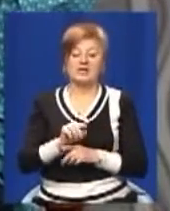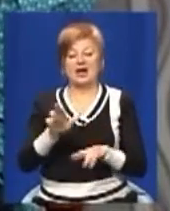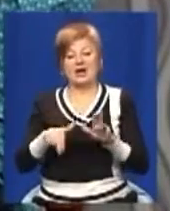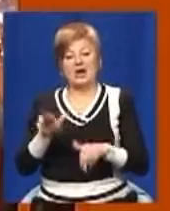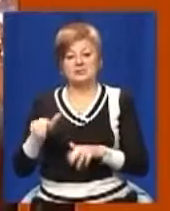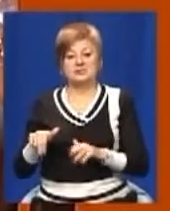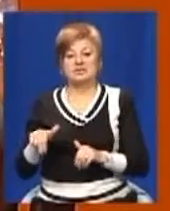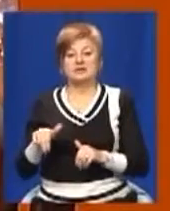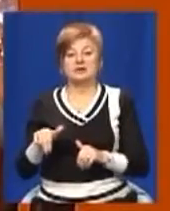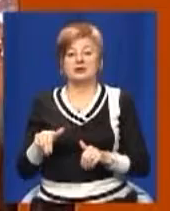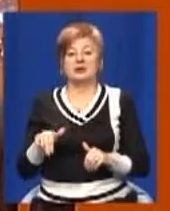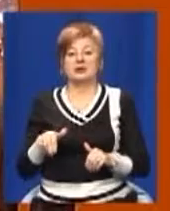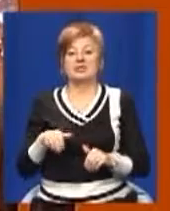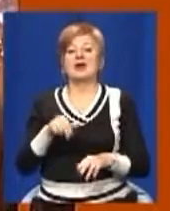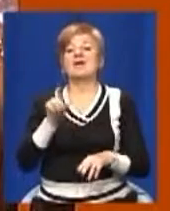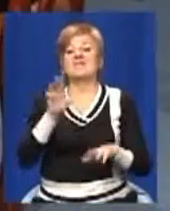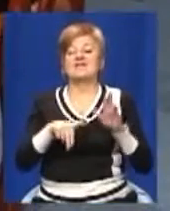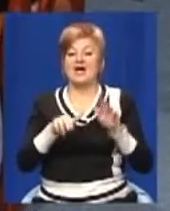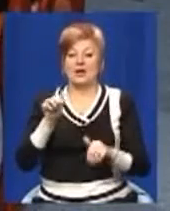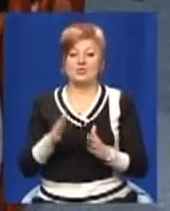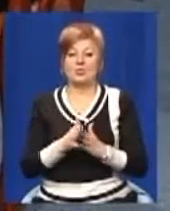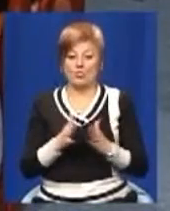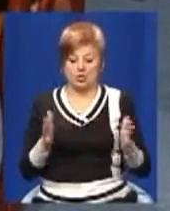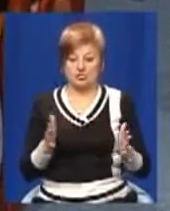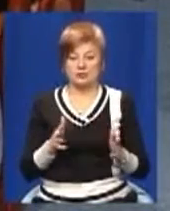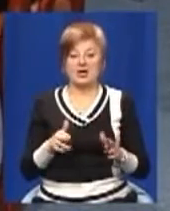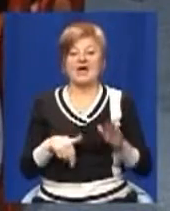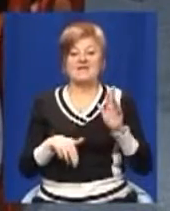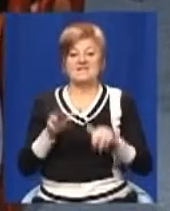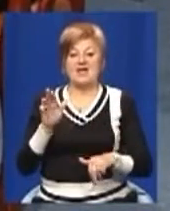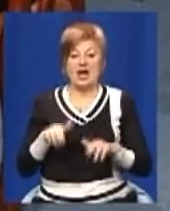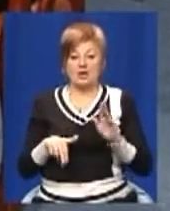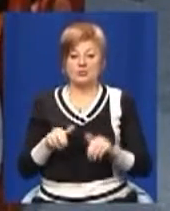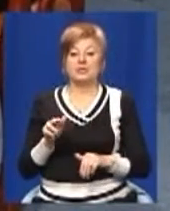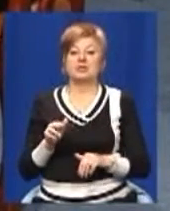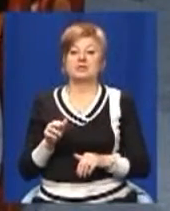фарба, можливо, крейда? Частіше фарби. Фарбами. Фарби та